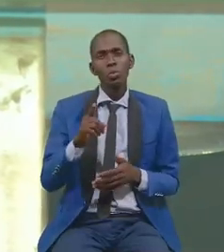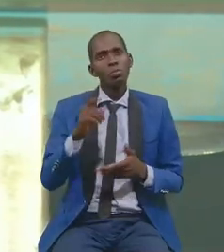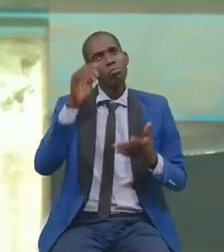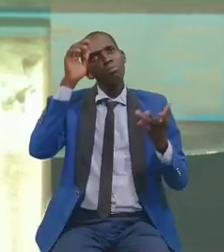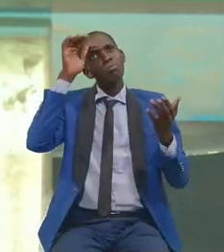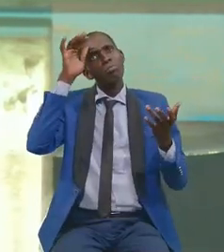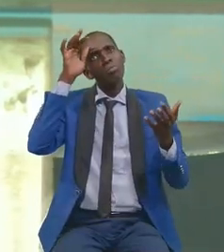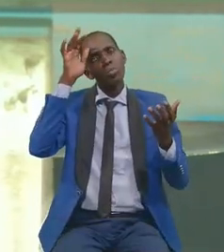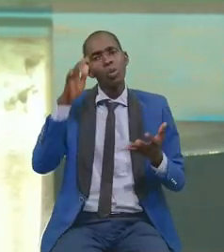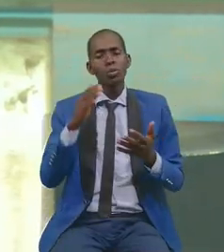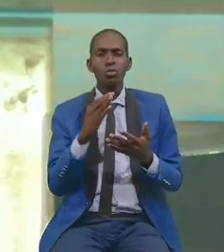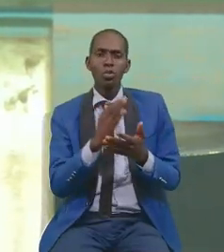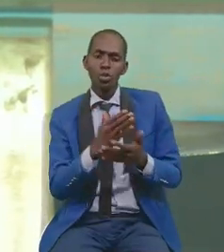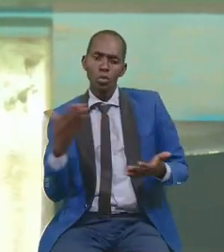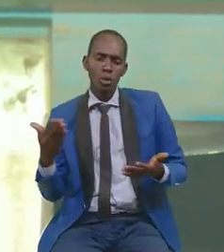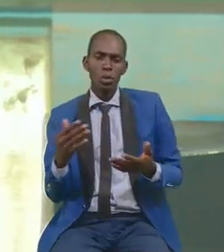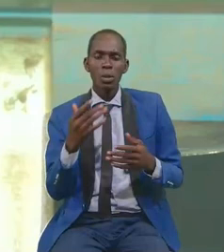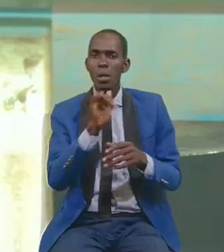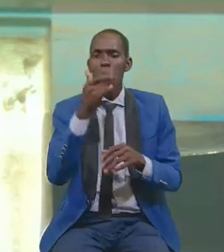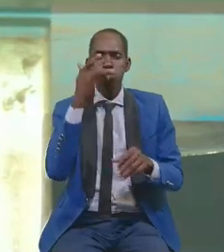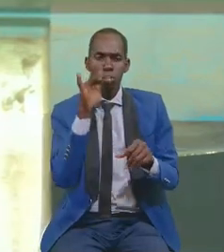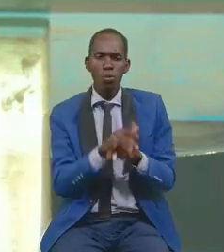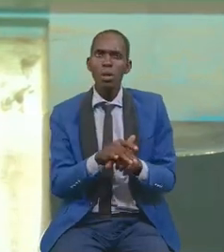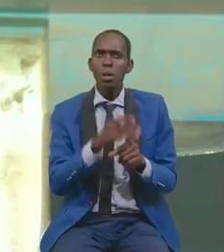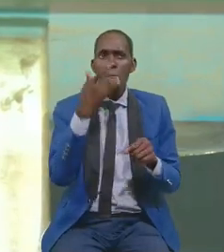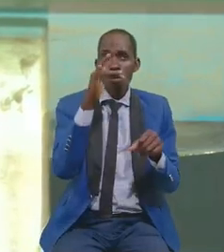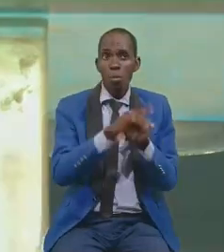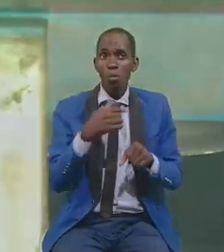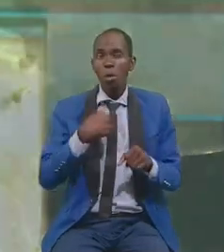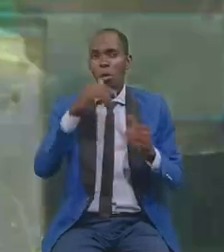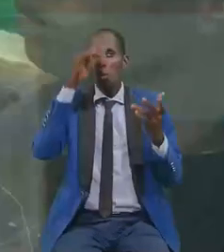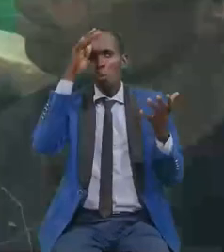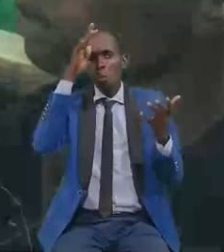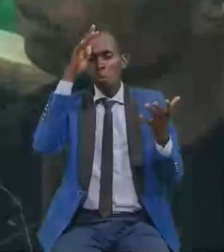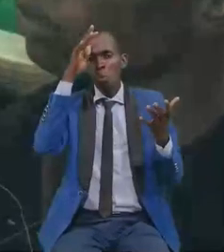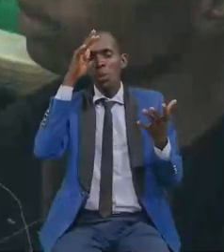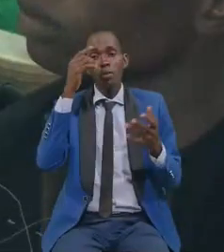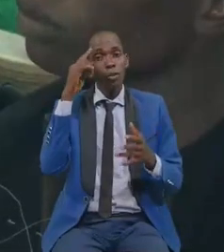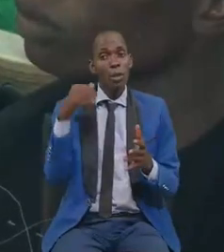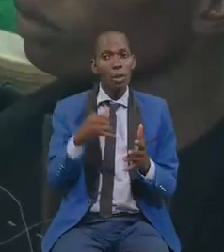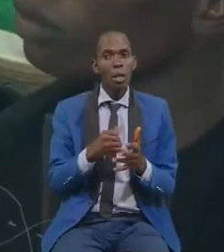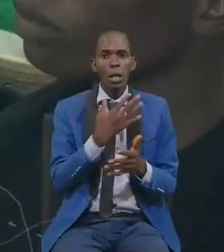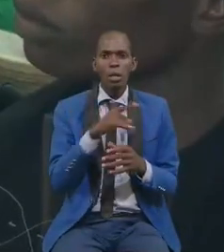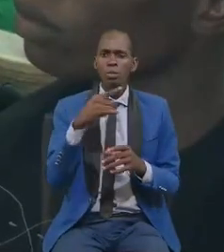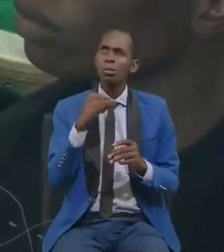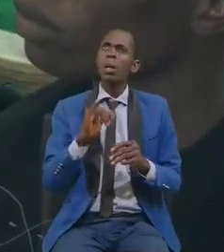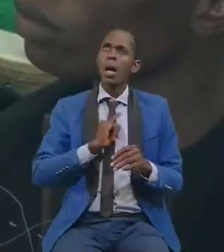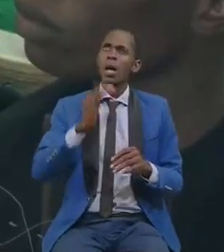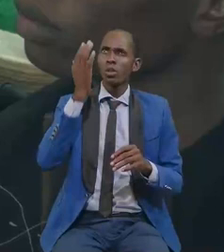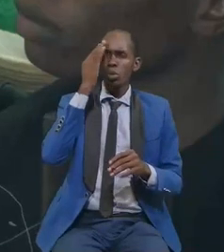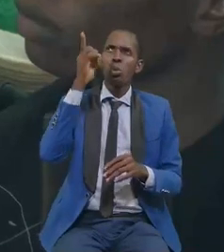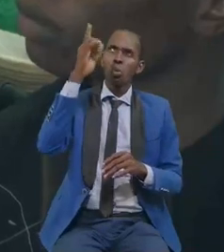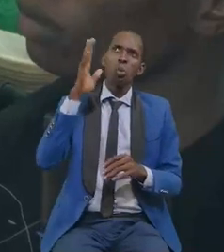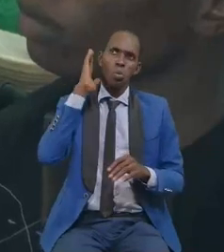espérez l'accomplissement d'une promesse et vous dites, je sais que le Seigneur le fera pour moi. Je sais que le Seigneur me